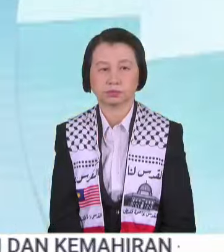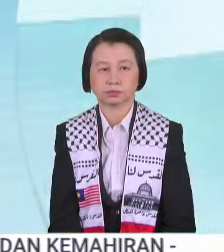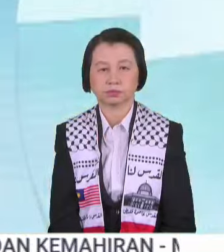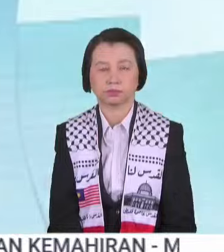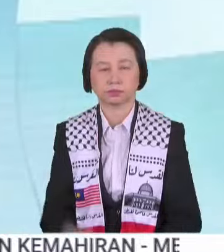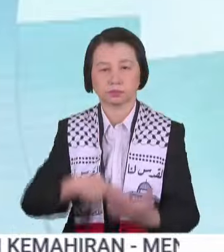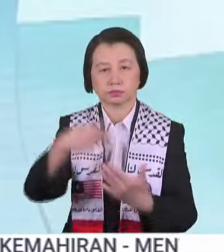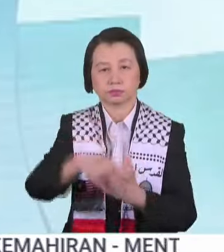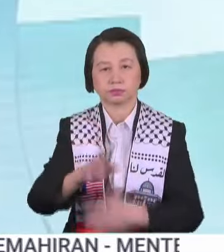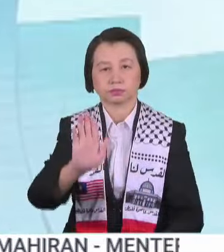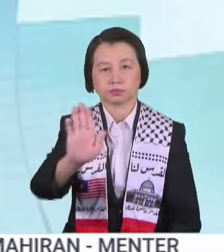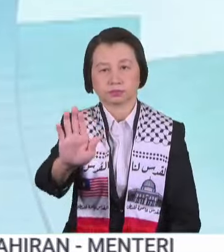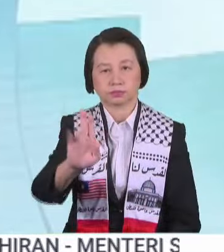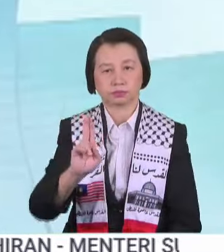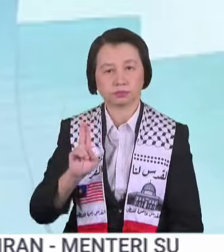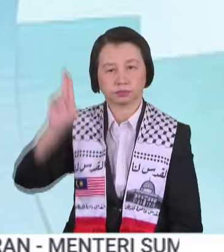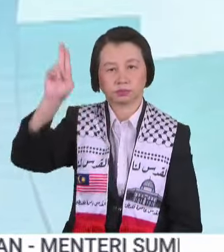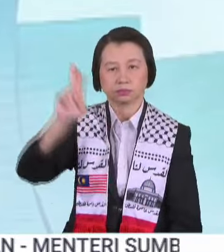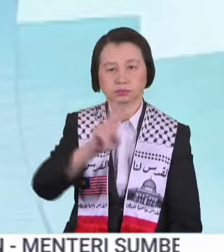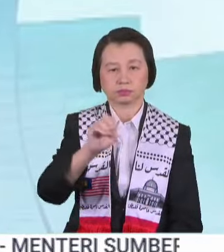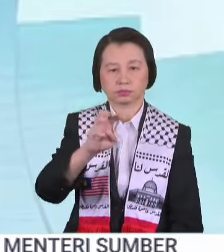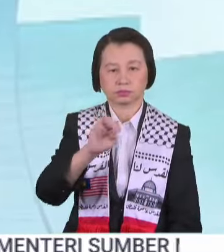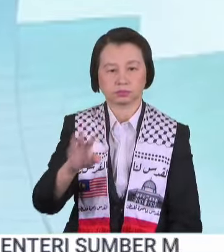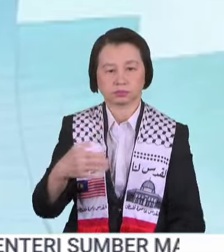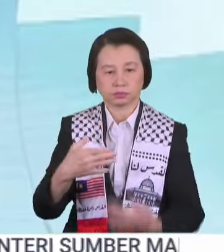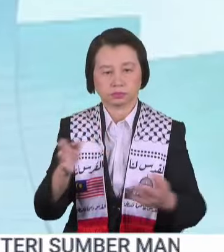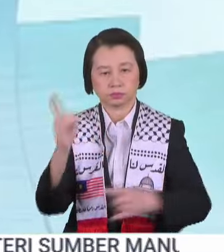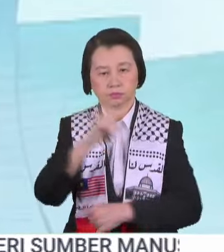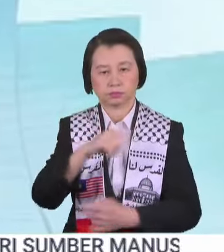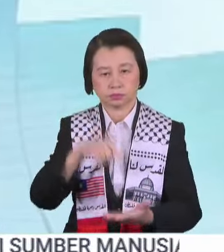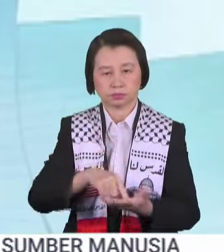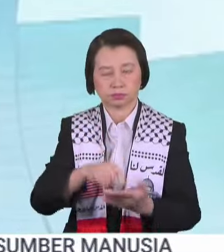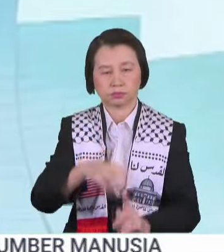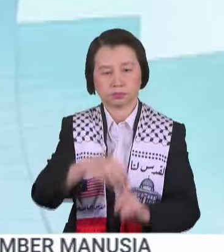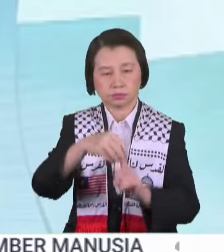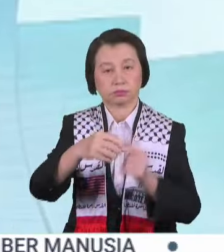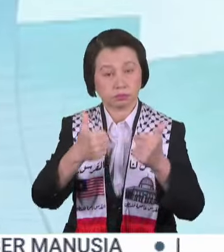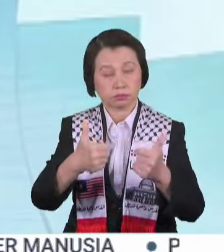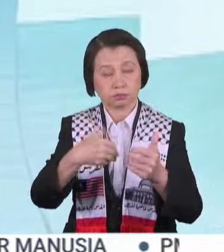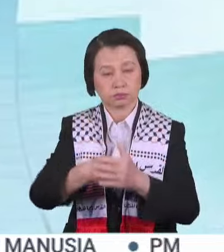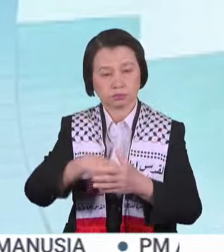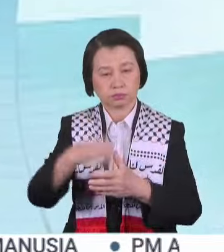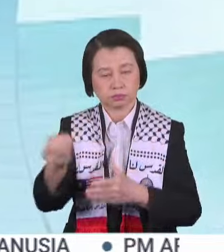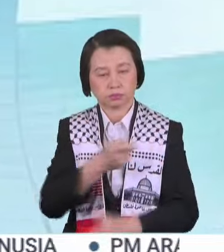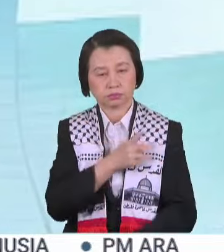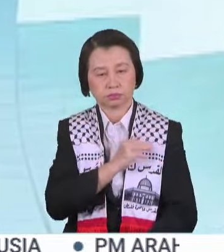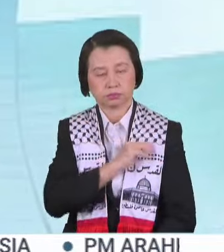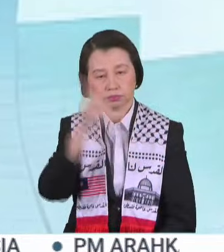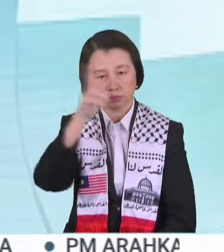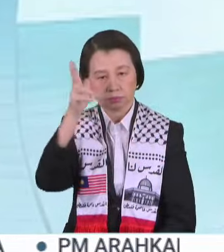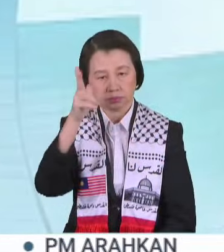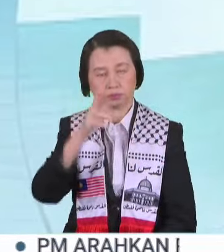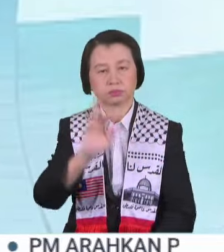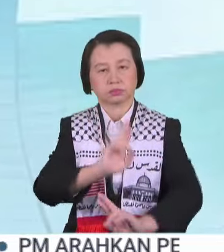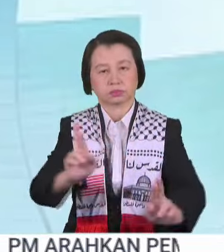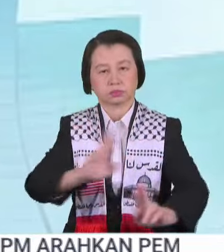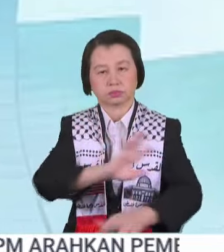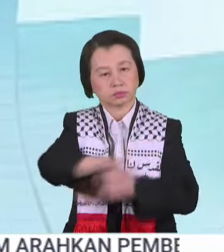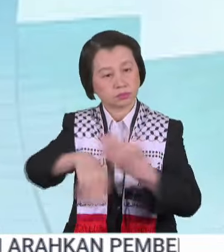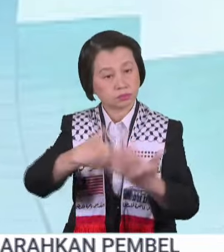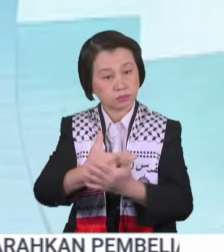Program Madani Rakyat Zon Utara 2024 muka tirainya pada hari ini. Pelbagai aktiviti menarik dan ruai kementerian kerajaan disediakan buat